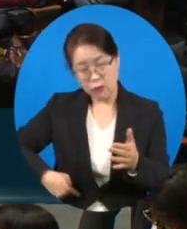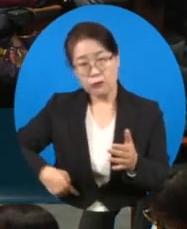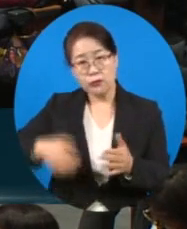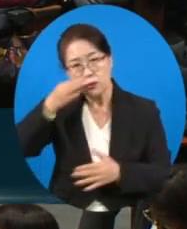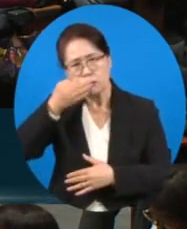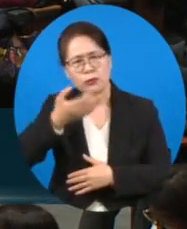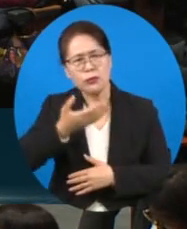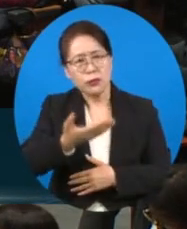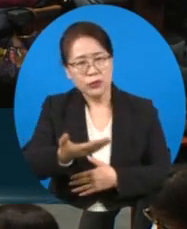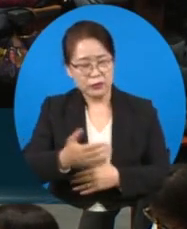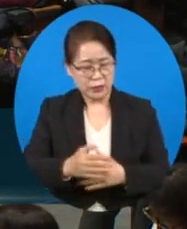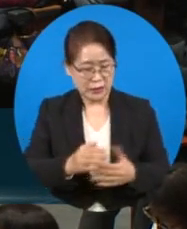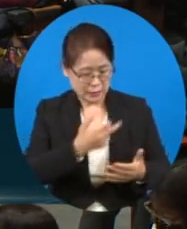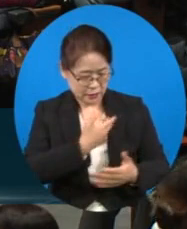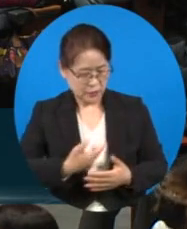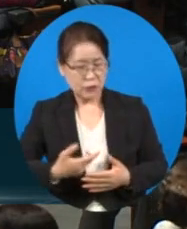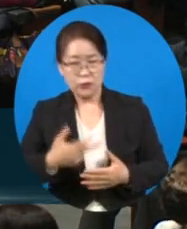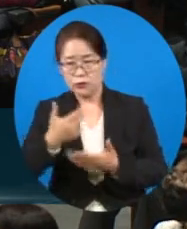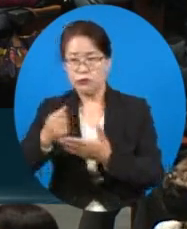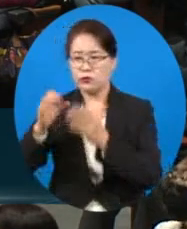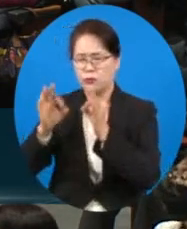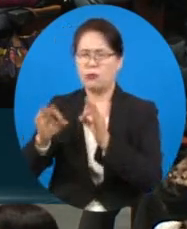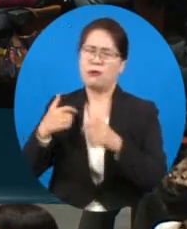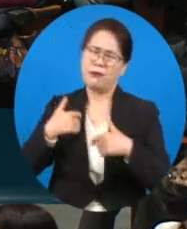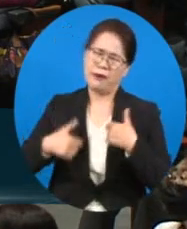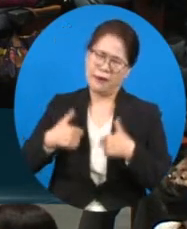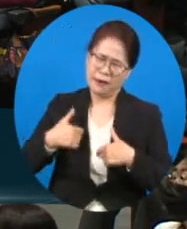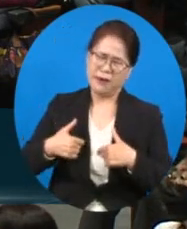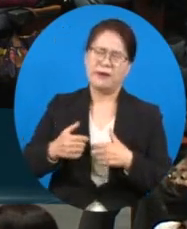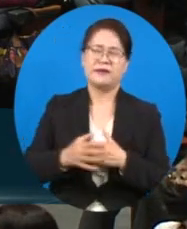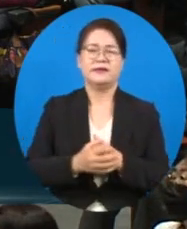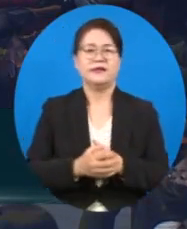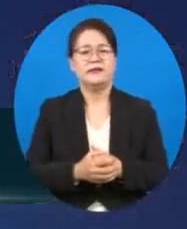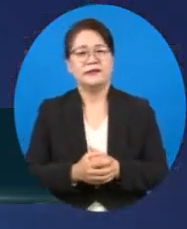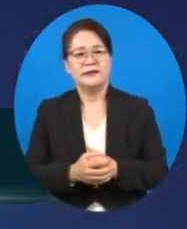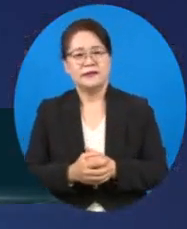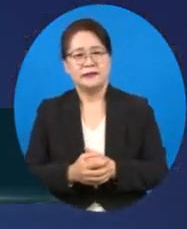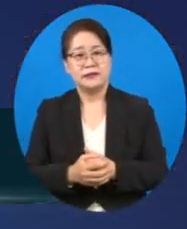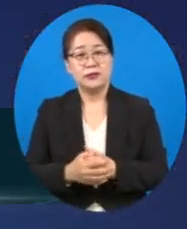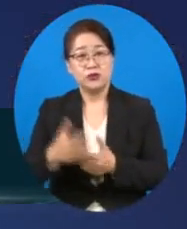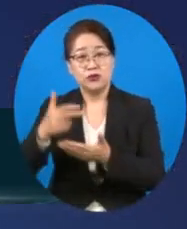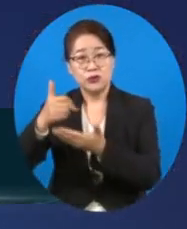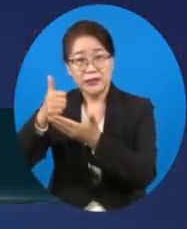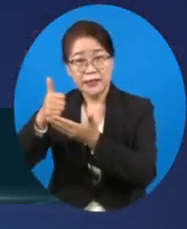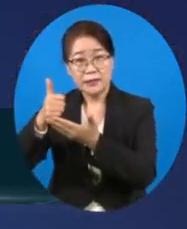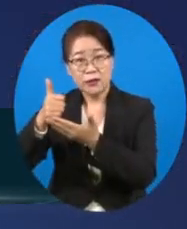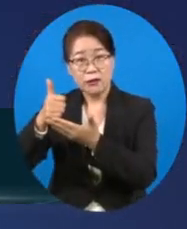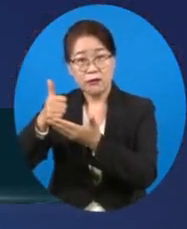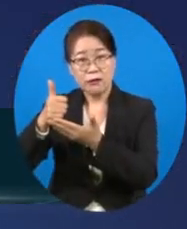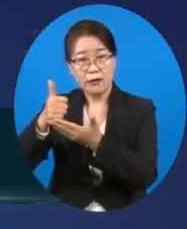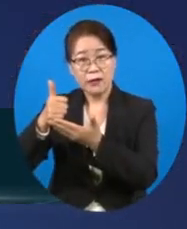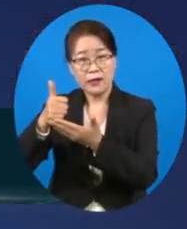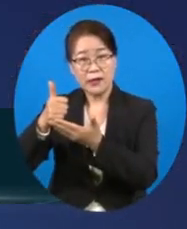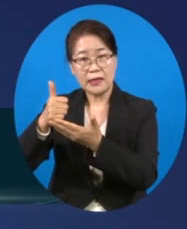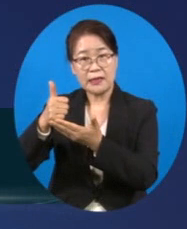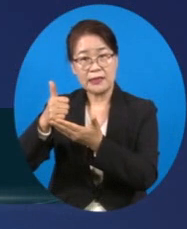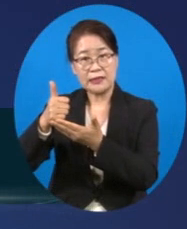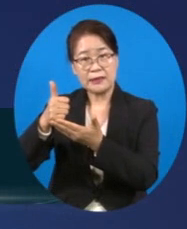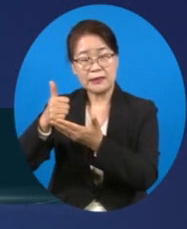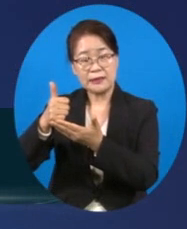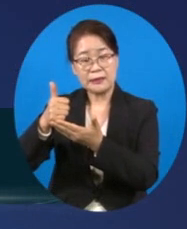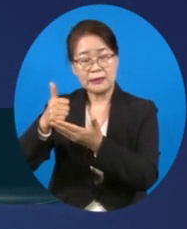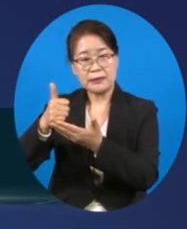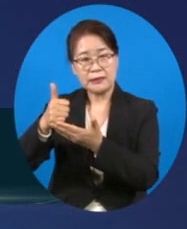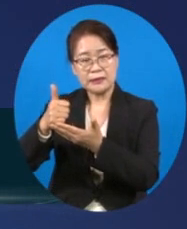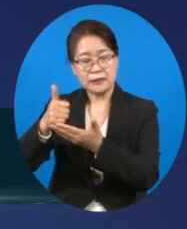보이시니 제자들이 주를 보고 기뻐하더라 주님은 주님 당신의 부활을